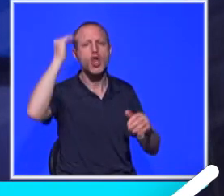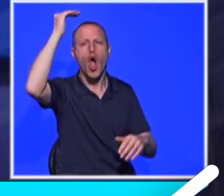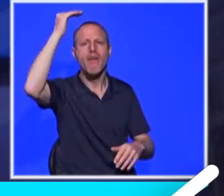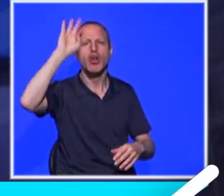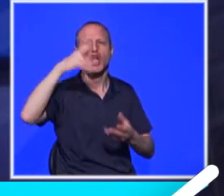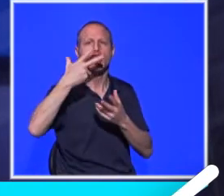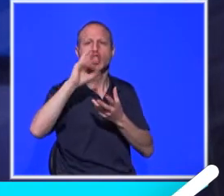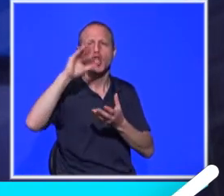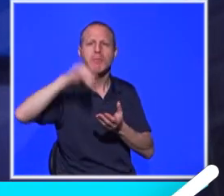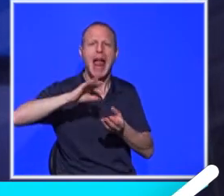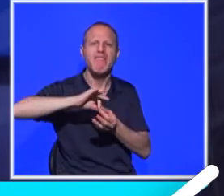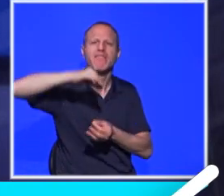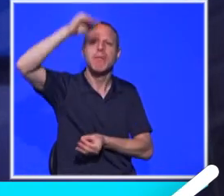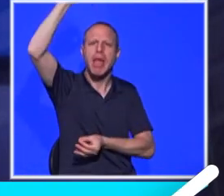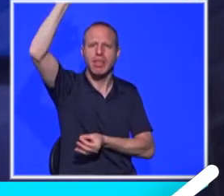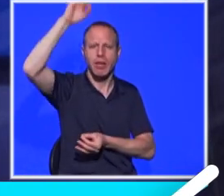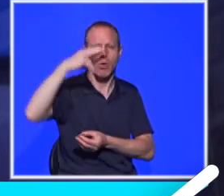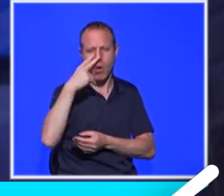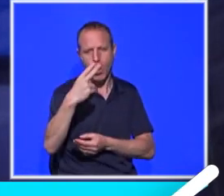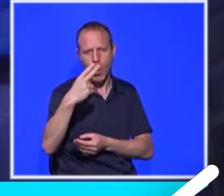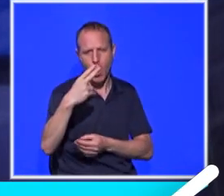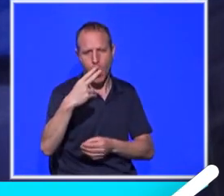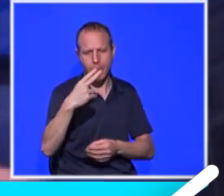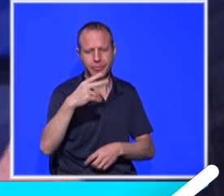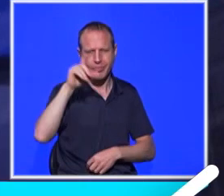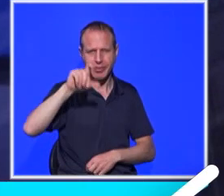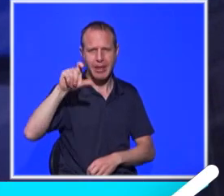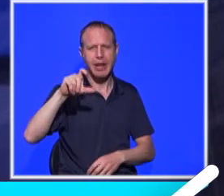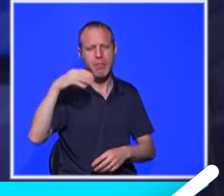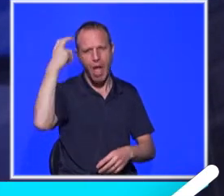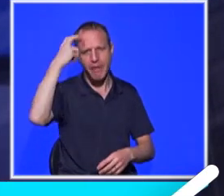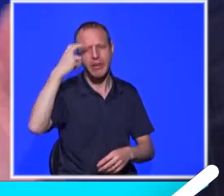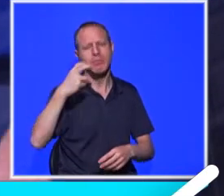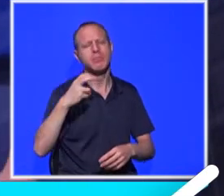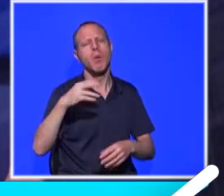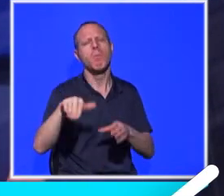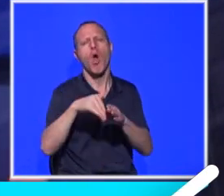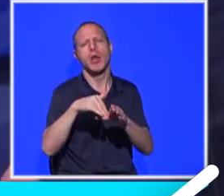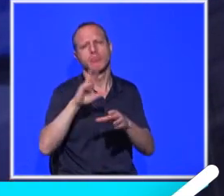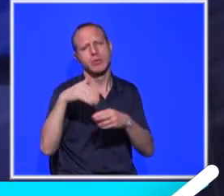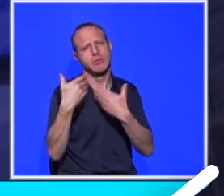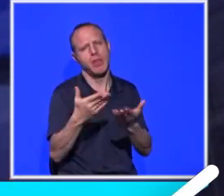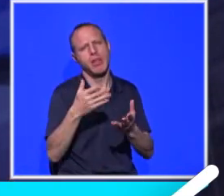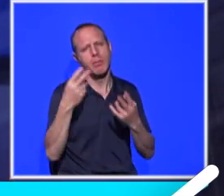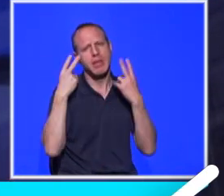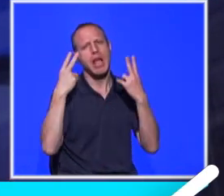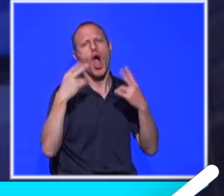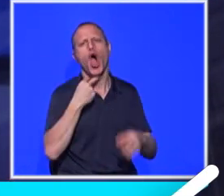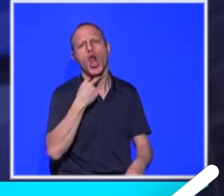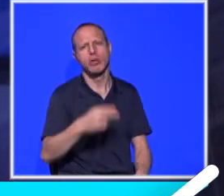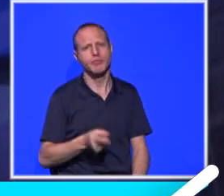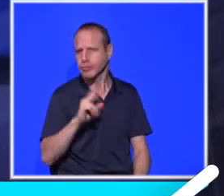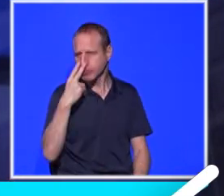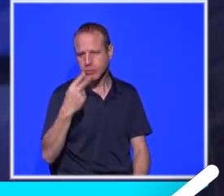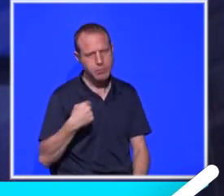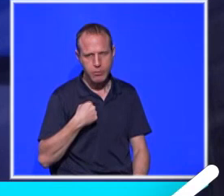30,000 רגל, רואה באזרחים הערבים כנתינים שצריכים לספק להם בעיקר קולות. והוא לא